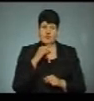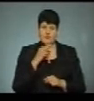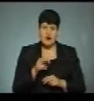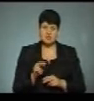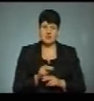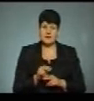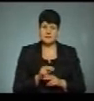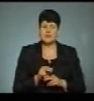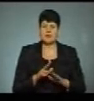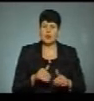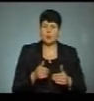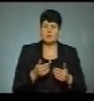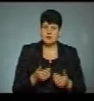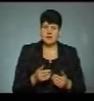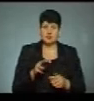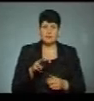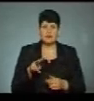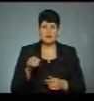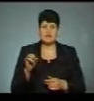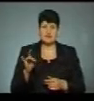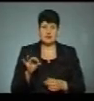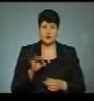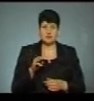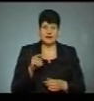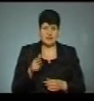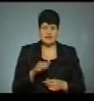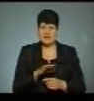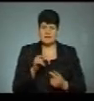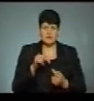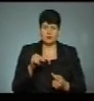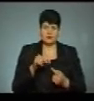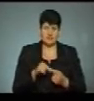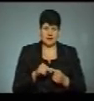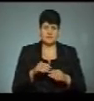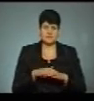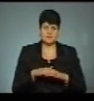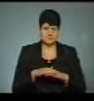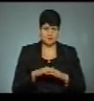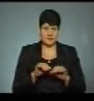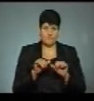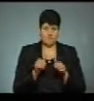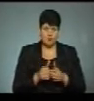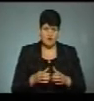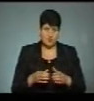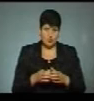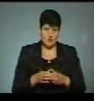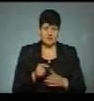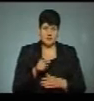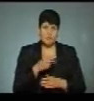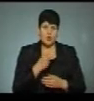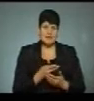рекомендації про те, що Млиновецька ОТГ не відповідає методиці формування спроможних громад, тобто її показники